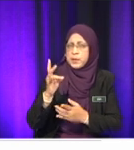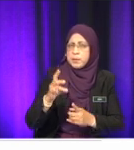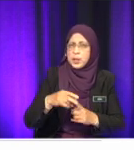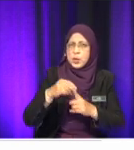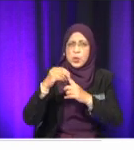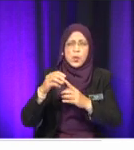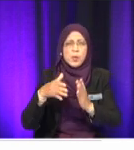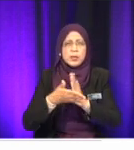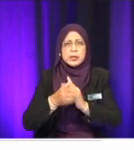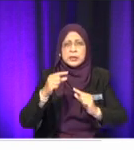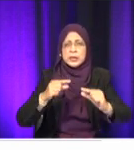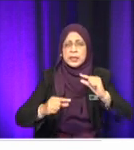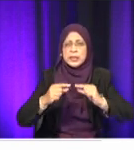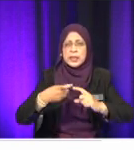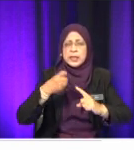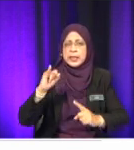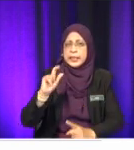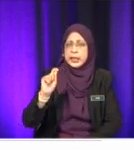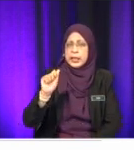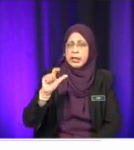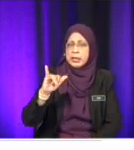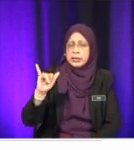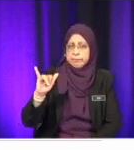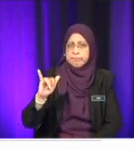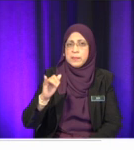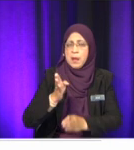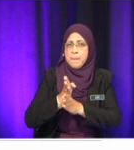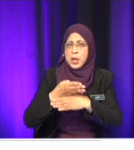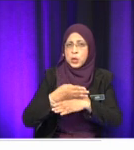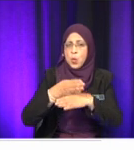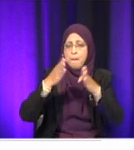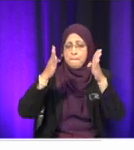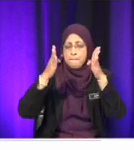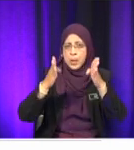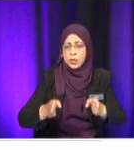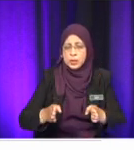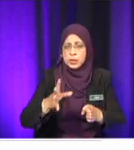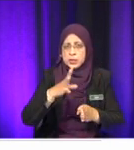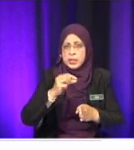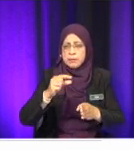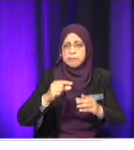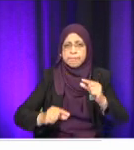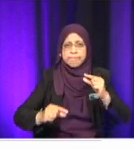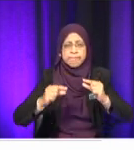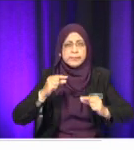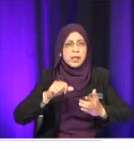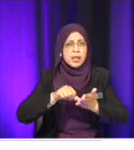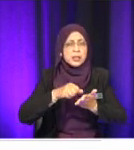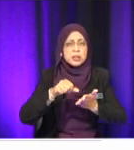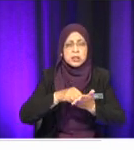berasal dari padi Itali merujuk ke pada bentuk badan juga gaya archa tersebut kemudian